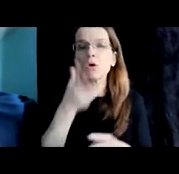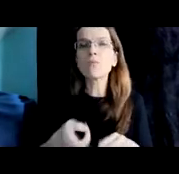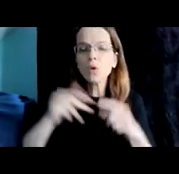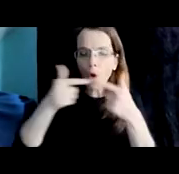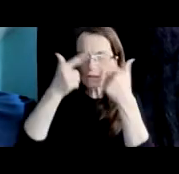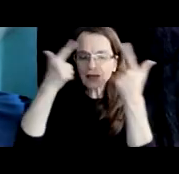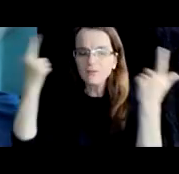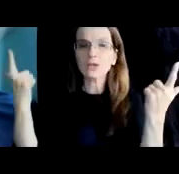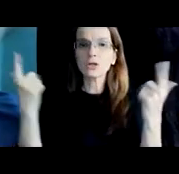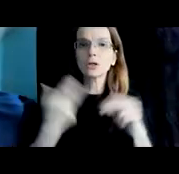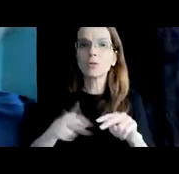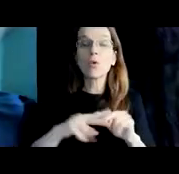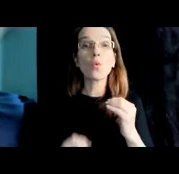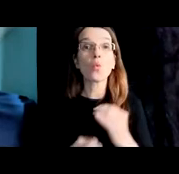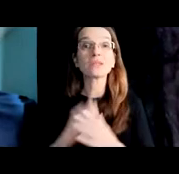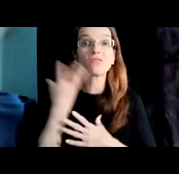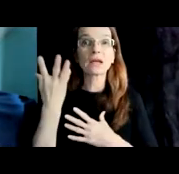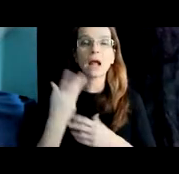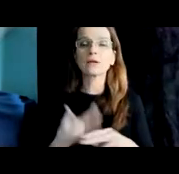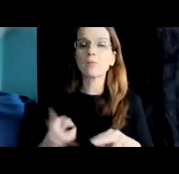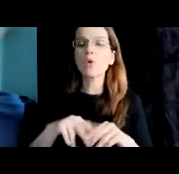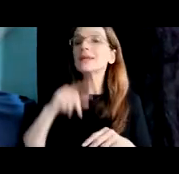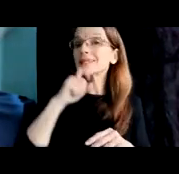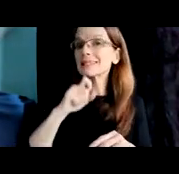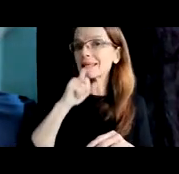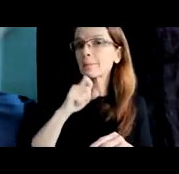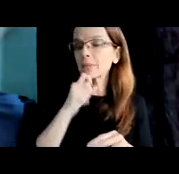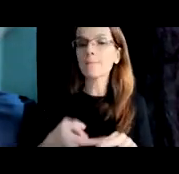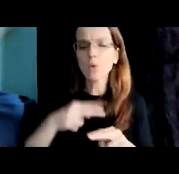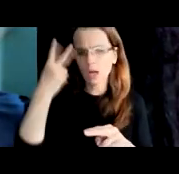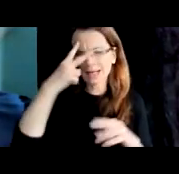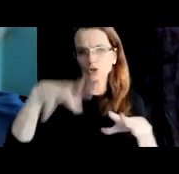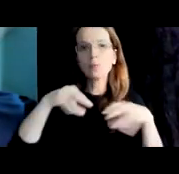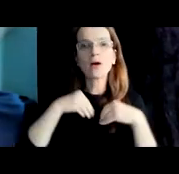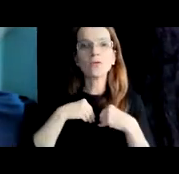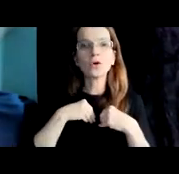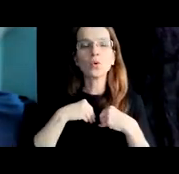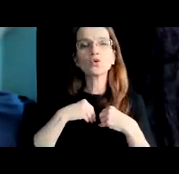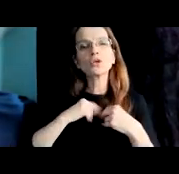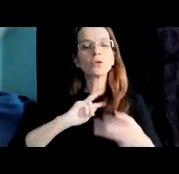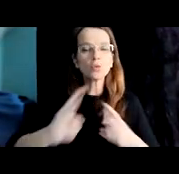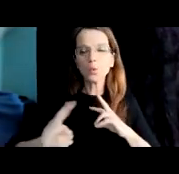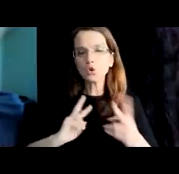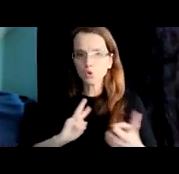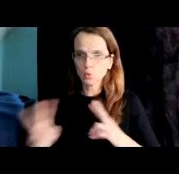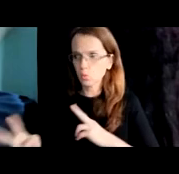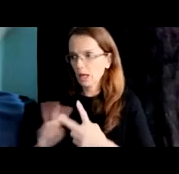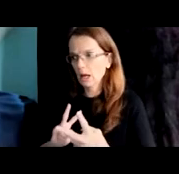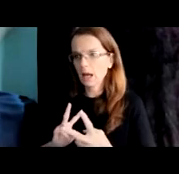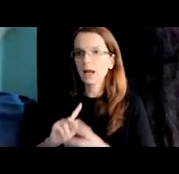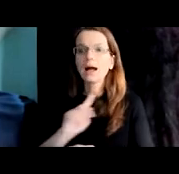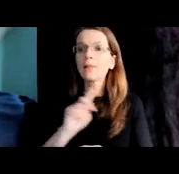bolj ustvarjalni, strpni in razumevajoči drug do drugega, ne samo v tisti dani